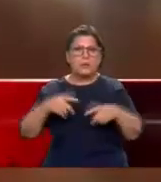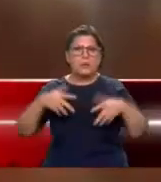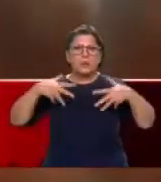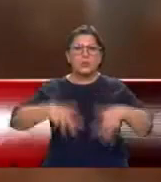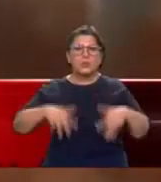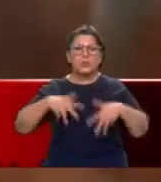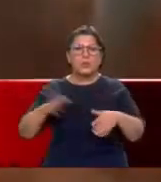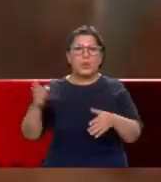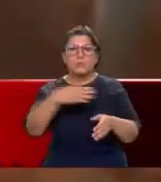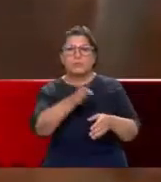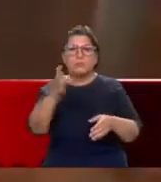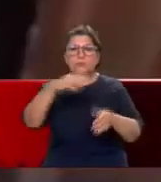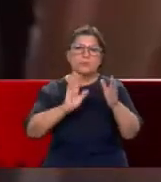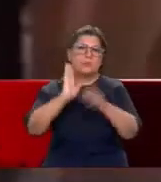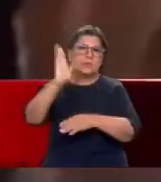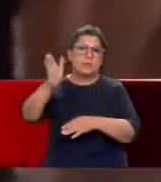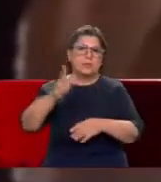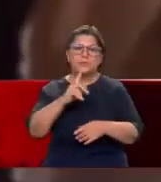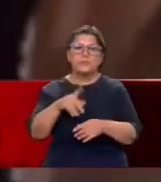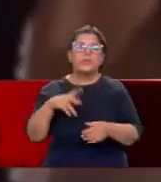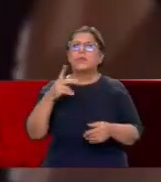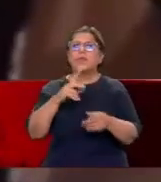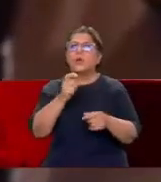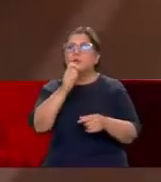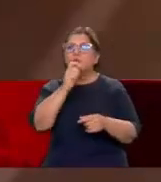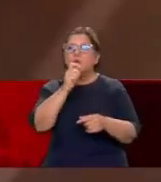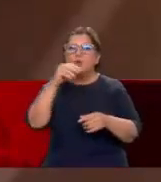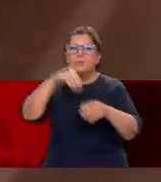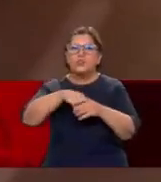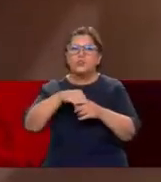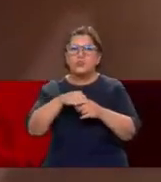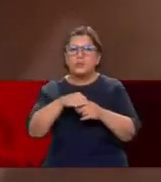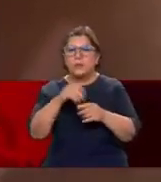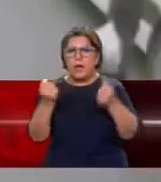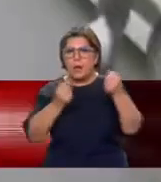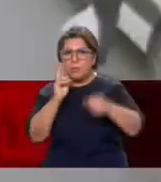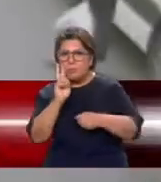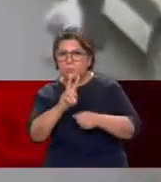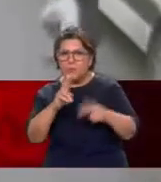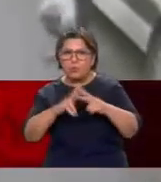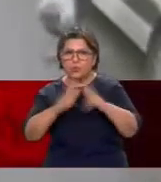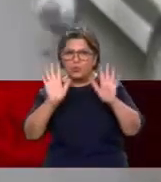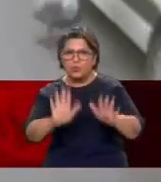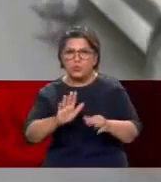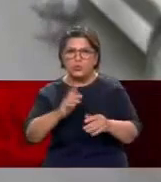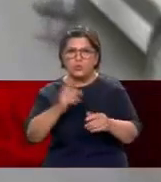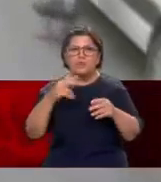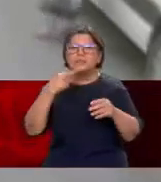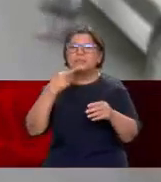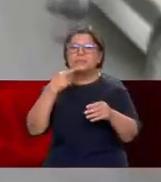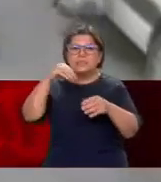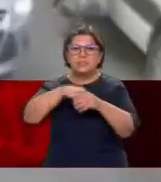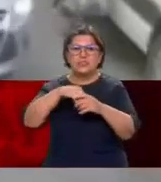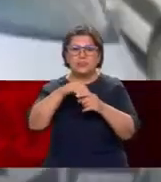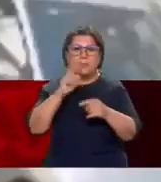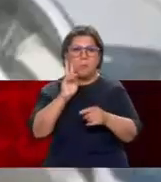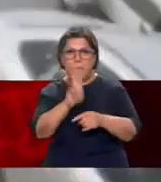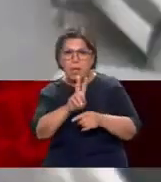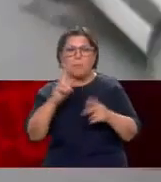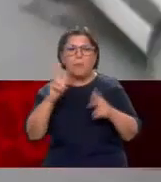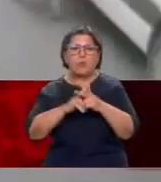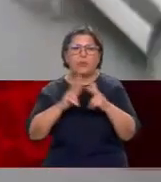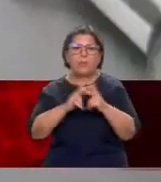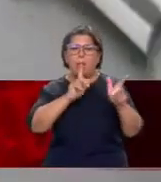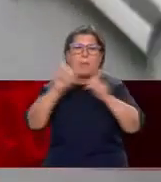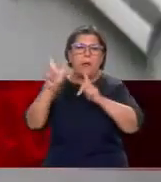Gürcistan'dı. Çorum'da polis araçtan şüphelenip durdurdu. Kapı açılır açılmaz Kübra Zariç'in yardım çığlığı duyuldu.